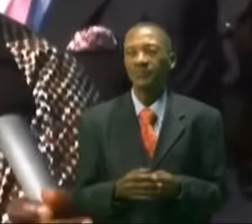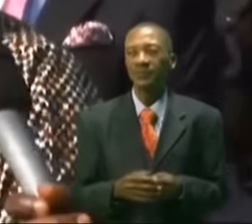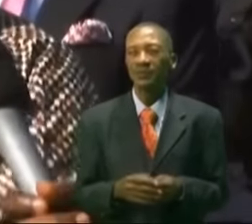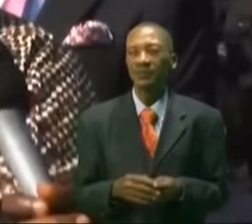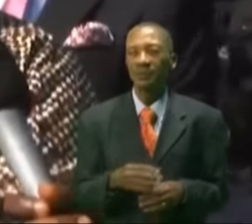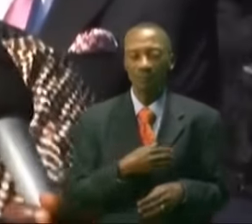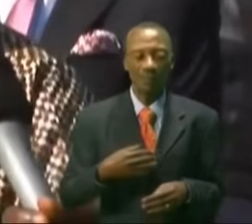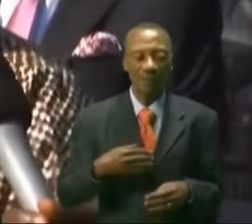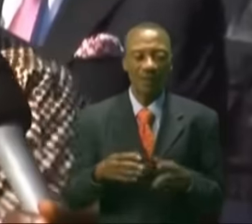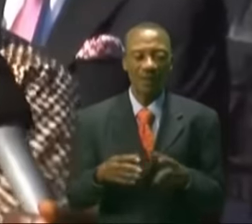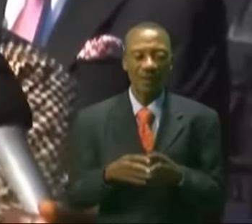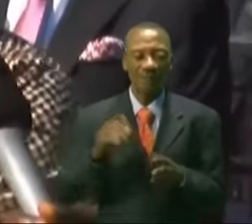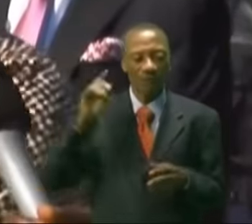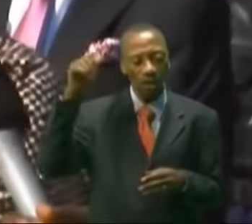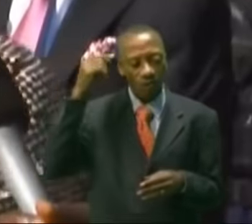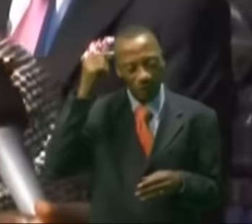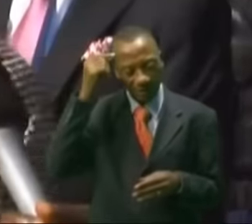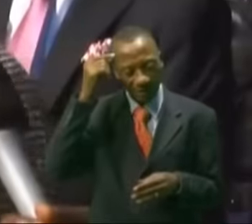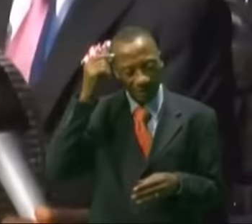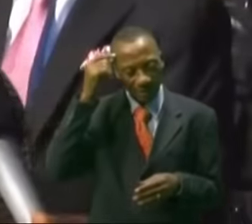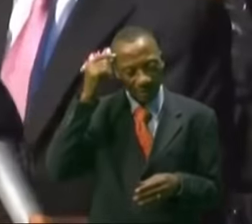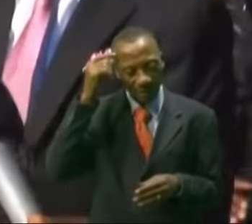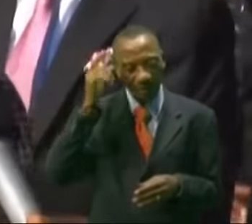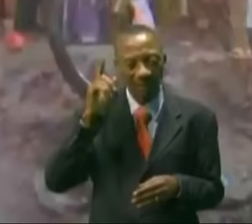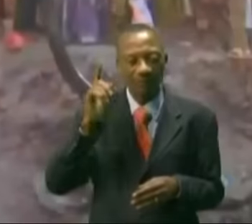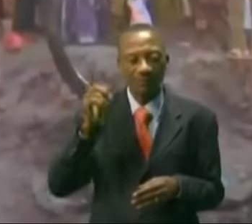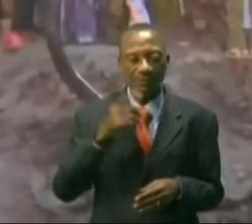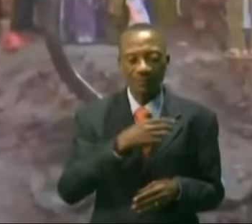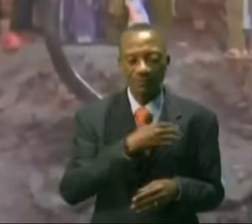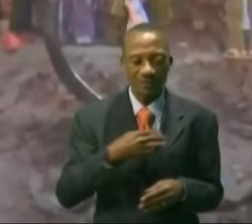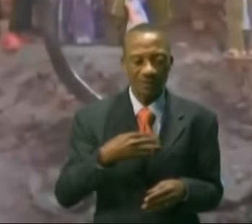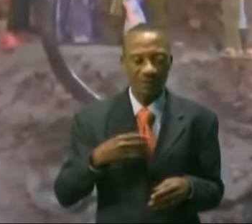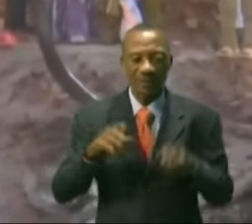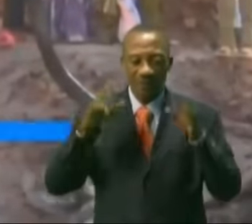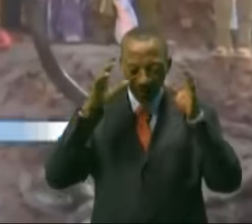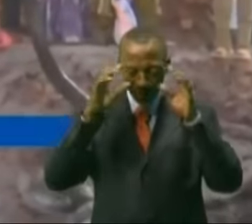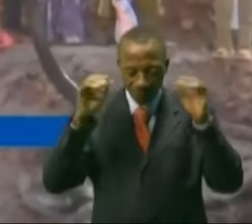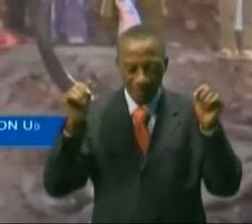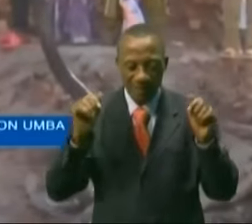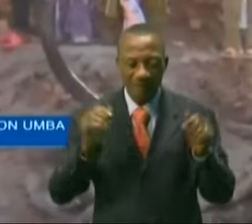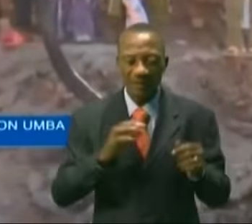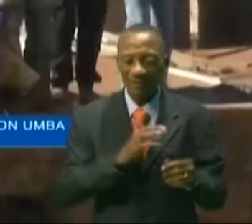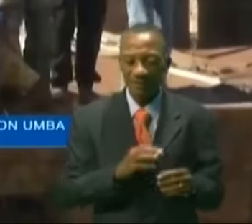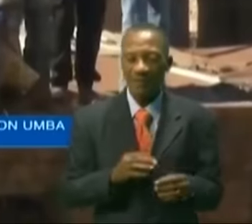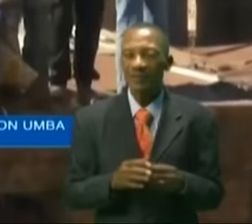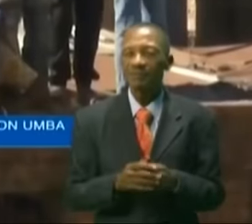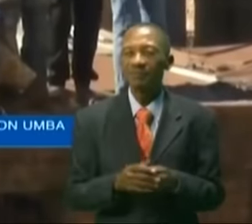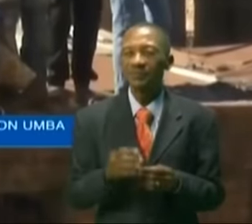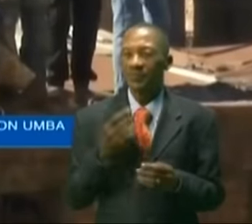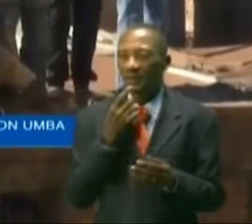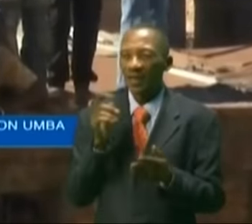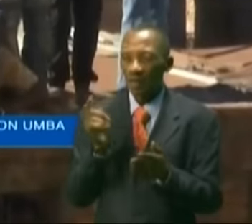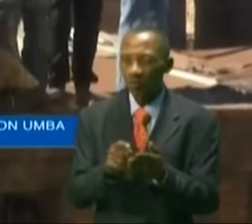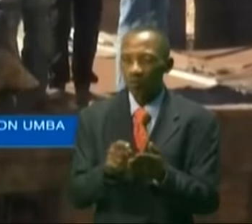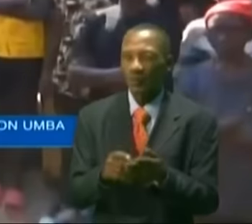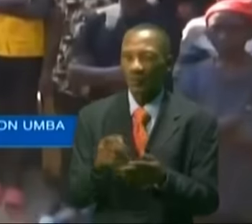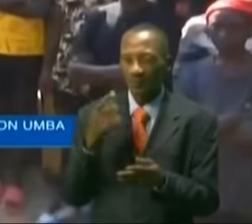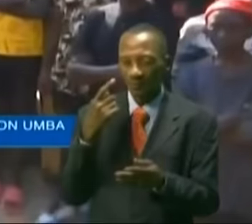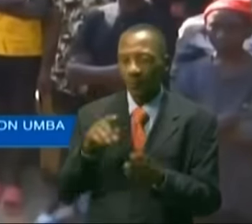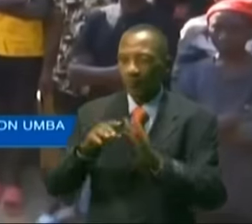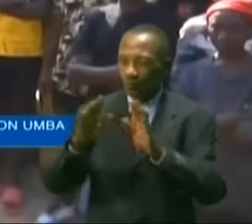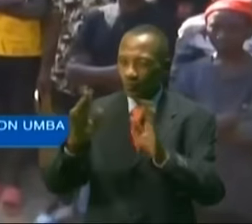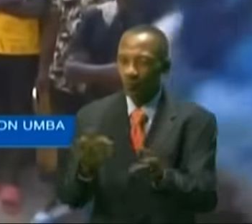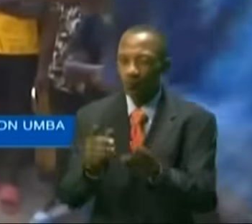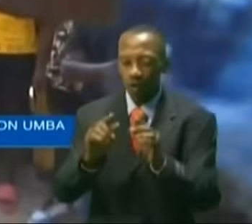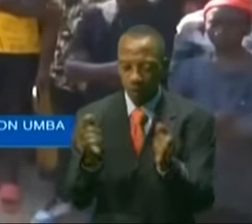souminois, le président de la République, Félix-Antoine Tshisekedi, a recommandé tout un portefeuille pour s'occuper de cette question, a